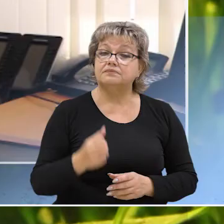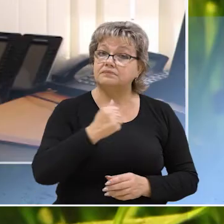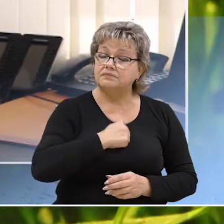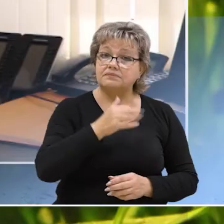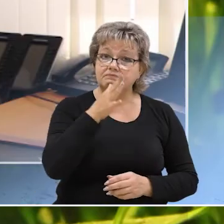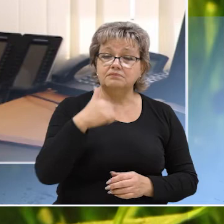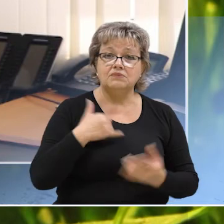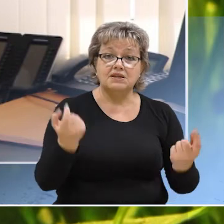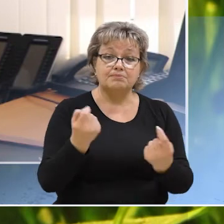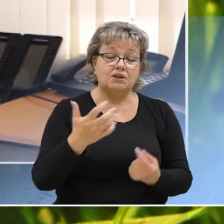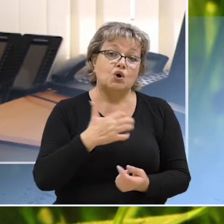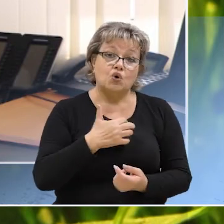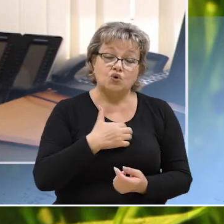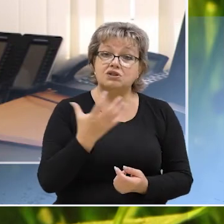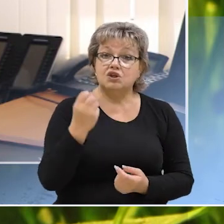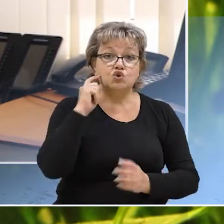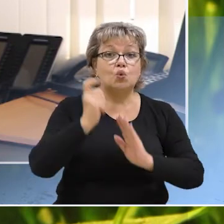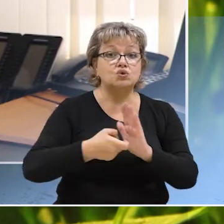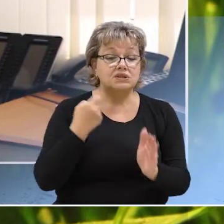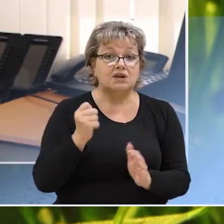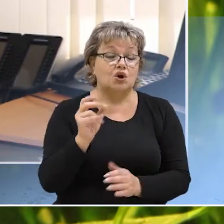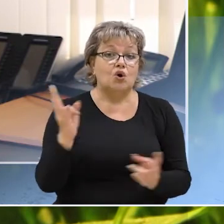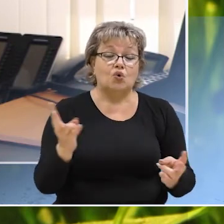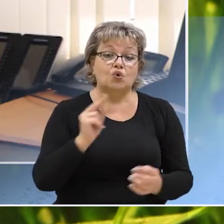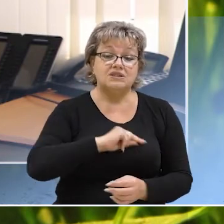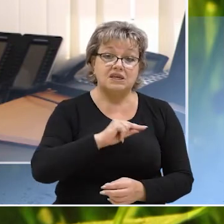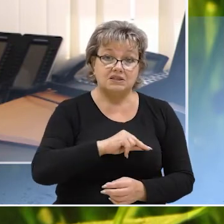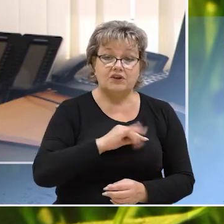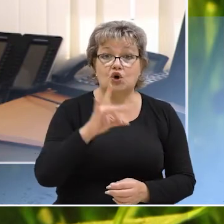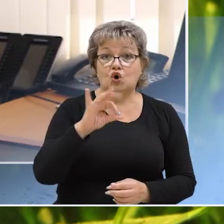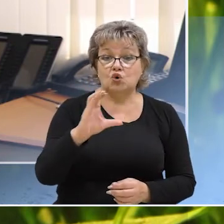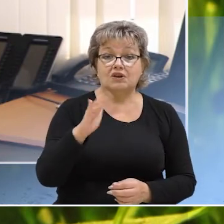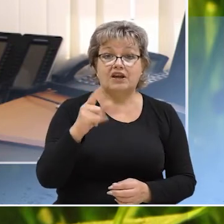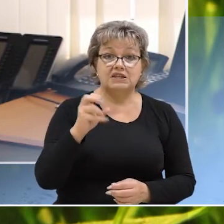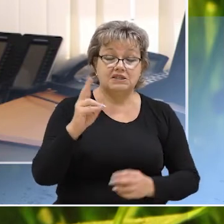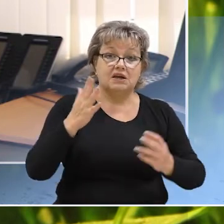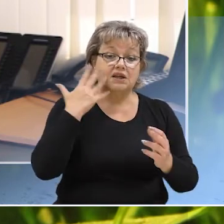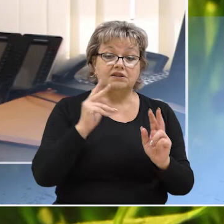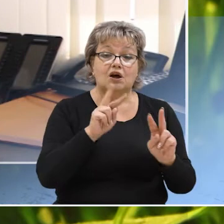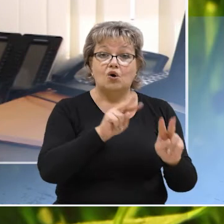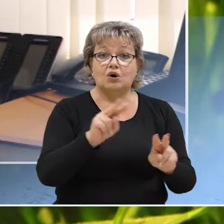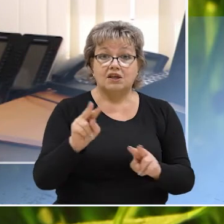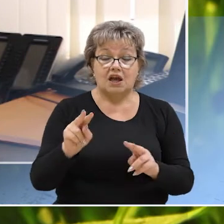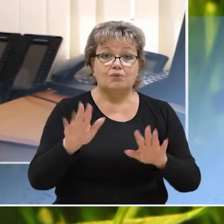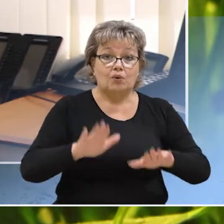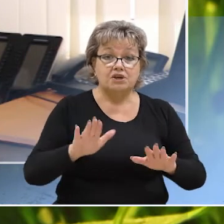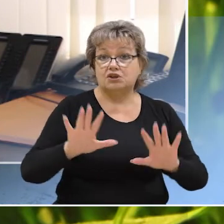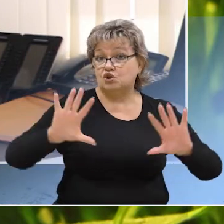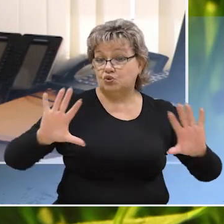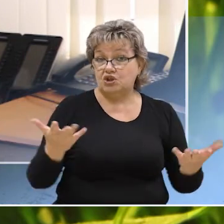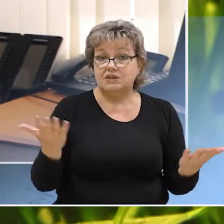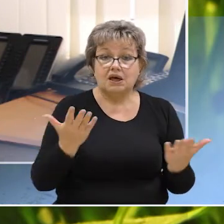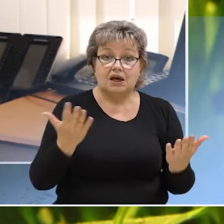года. Вот, к сожалению, времени у нас мало, но хочется все-таки еще узнать о действиях росгвардейцев, когда на охраняемом объекте